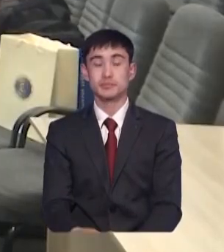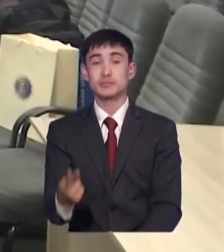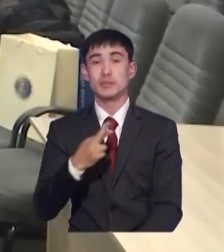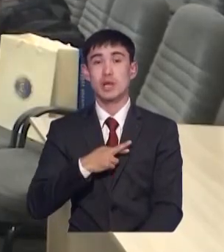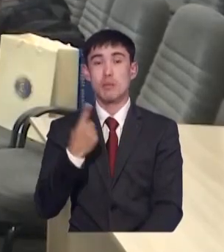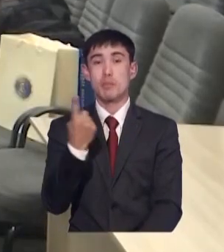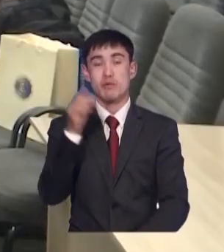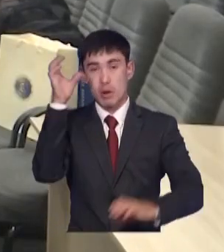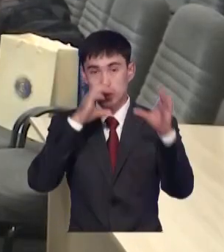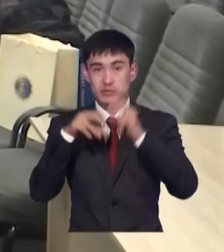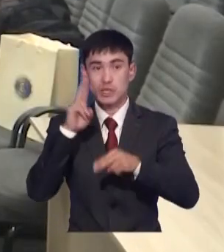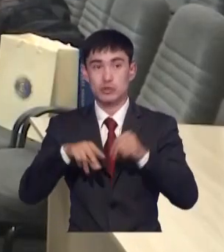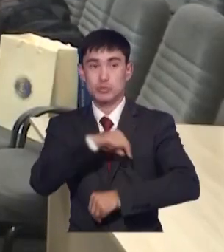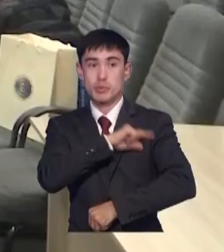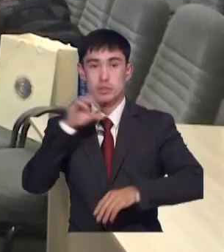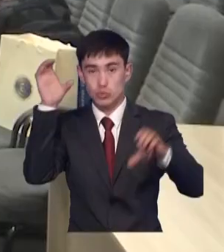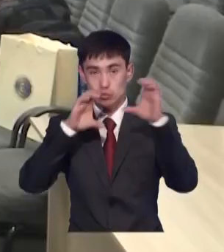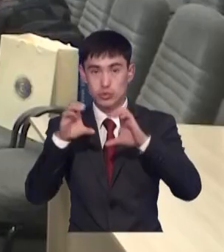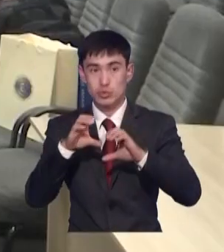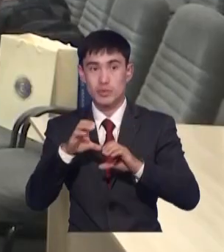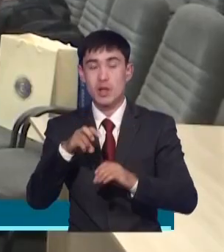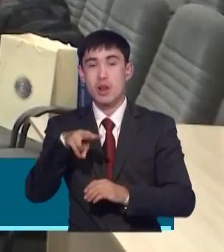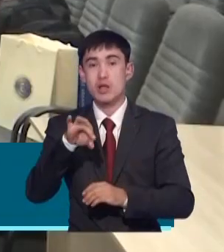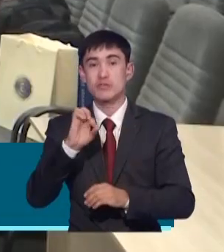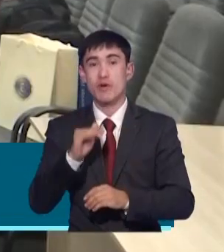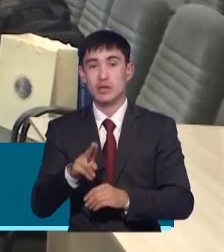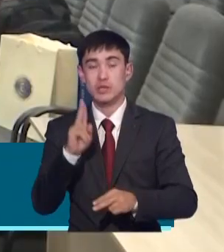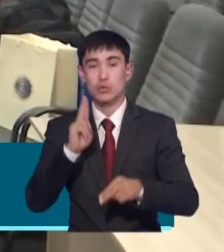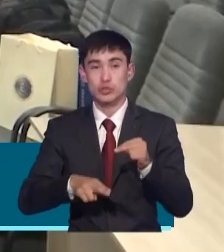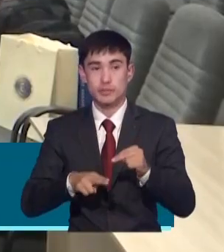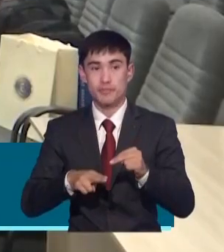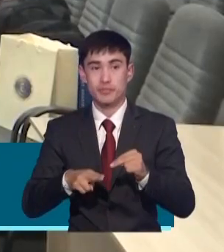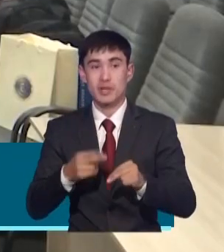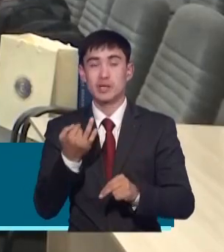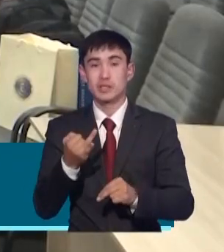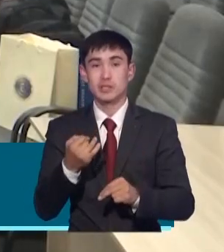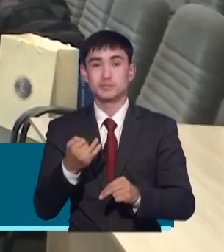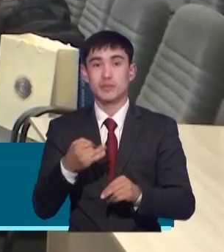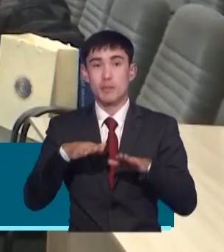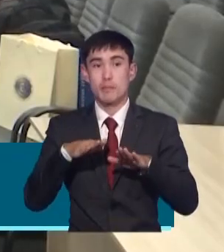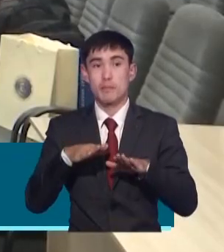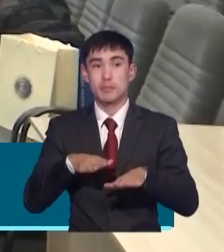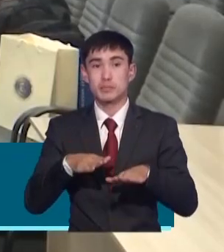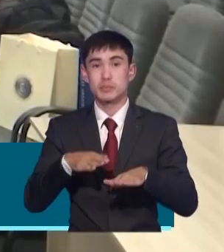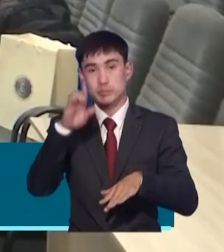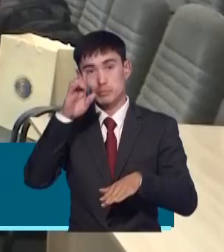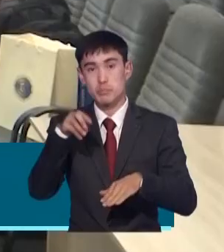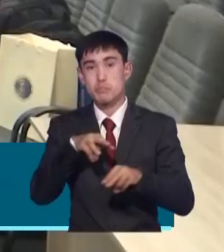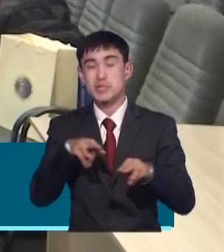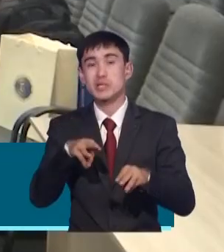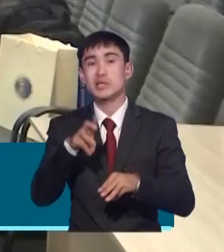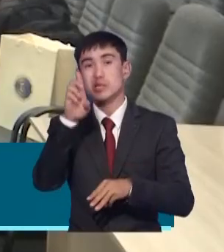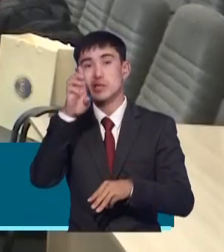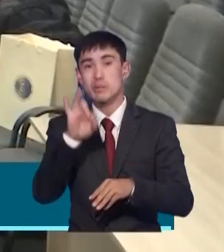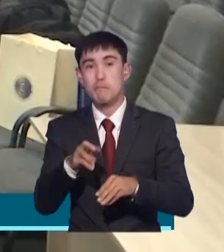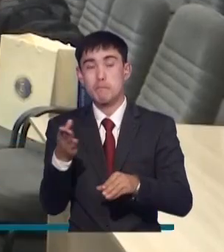первому образованию закончил мединститут, лечфак закончил. Вот. И ну, с мистером Ким мы друзья. И